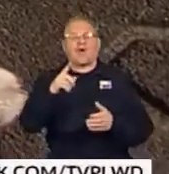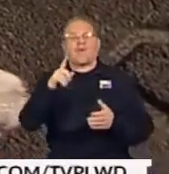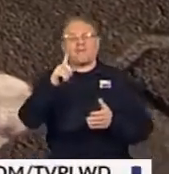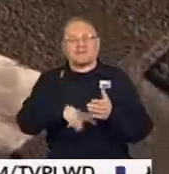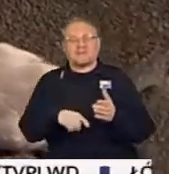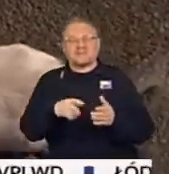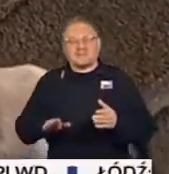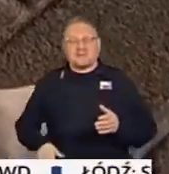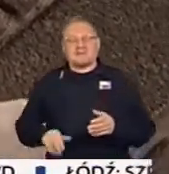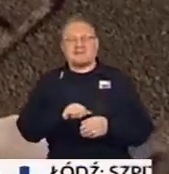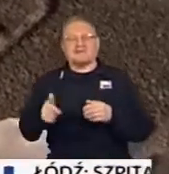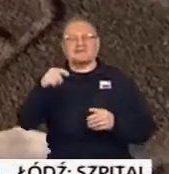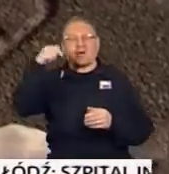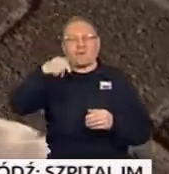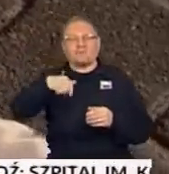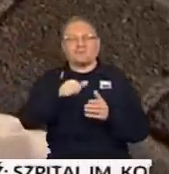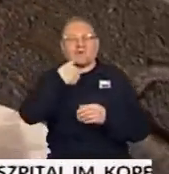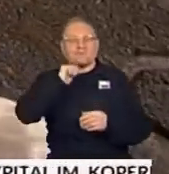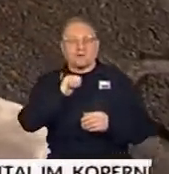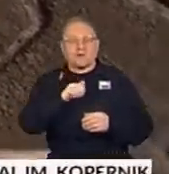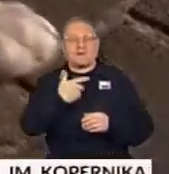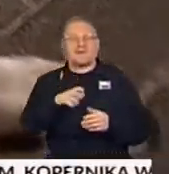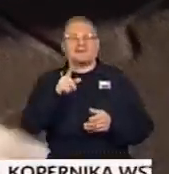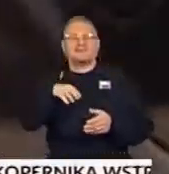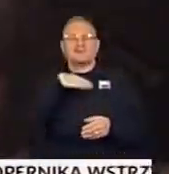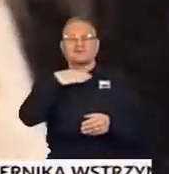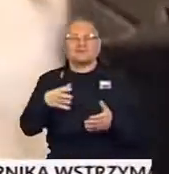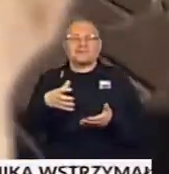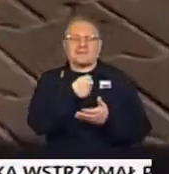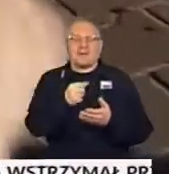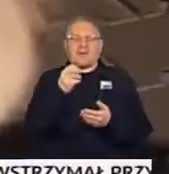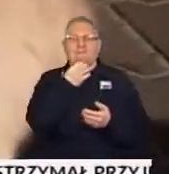pani Oli jest od wczoraj na kroplówce. Nie zdążyła zabrać mu małej czerwonej kulki.